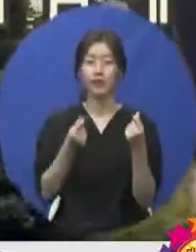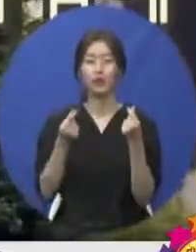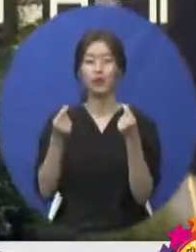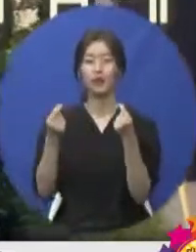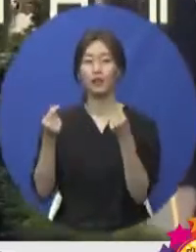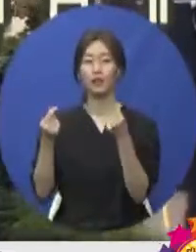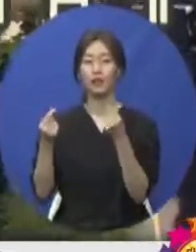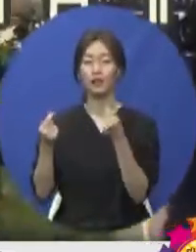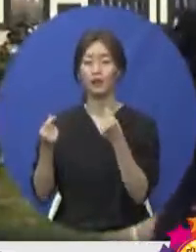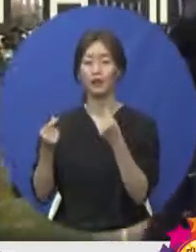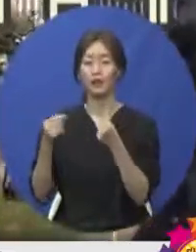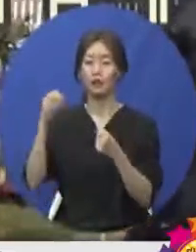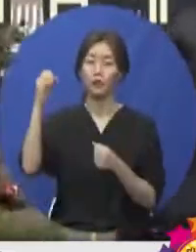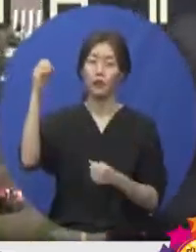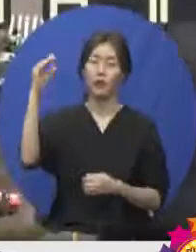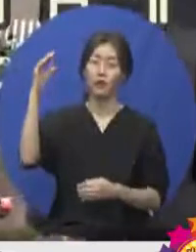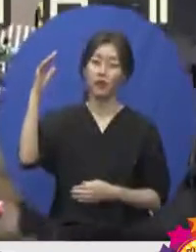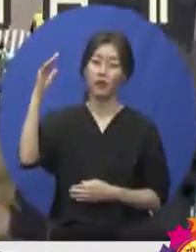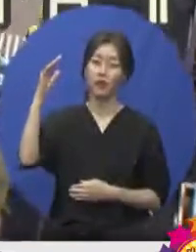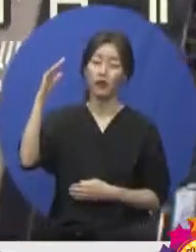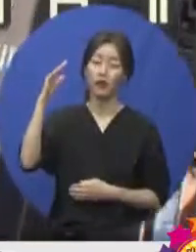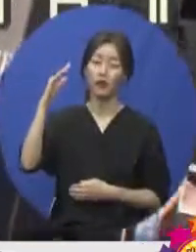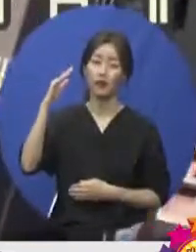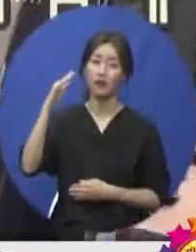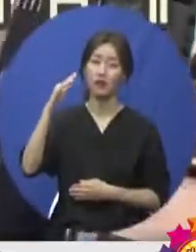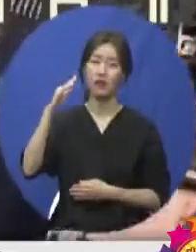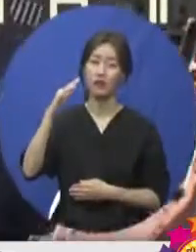같은 불빛들이